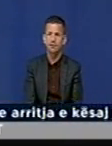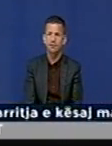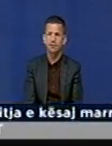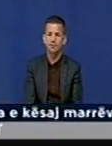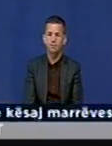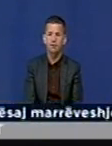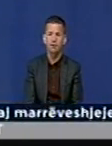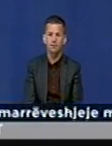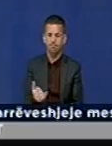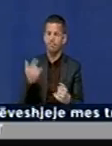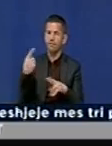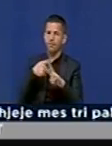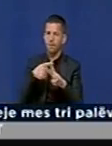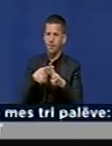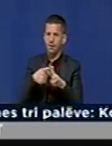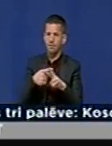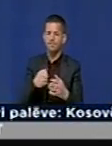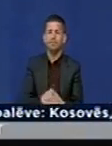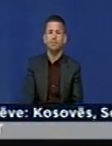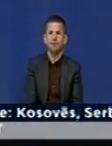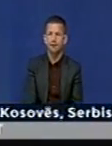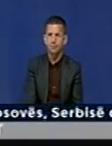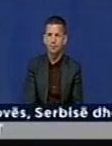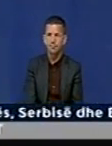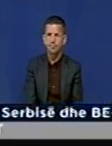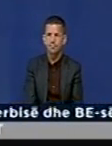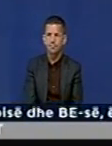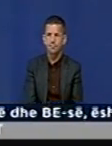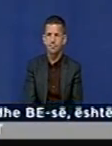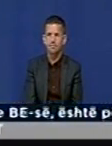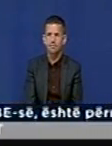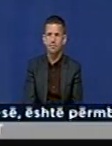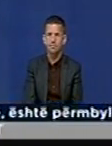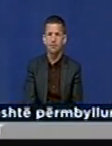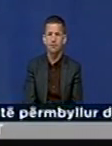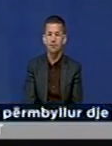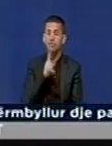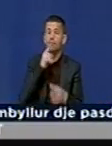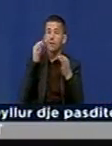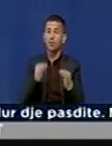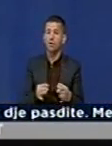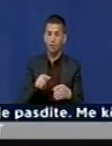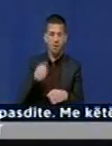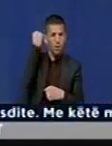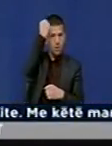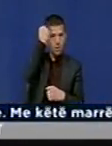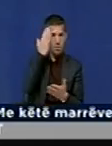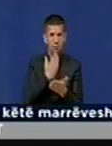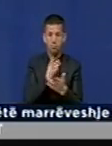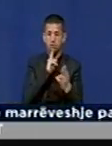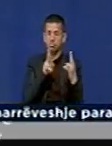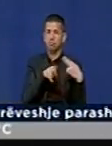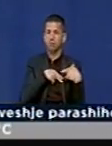Urdhroni zoti Haradinaj në qëse dhe qërani. Dikush zyrtarisht në emër të Kosovës ka qenë ngarkuar